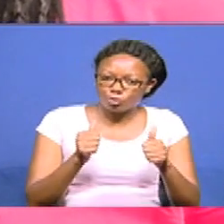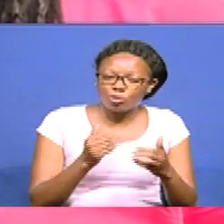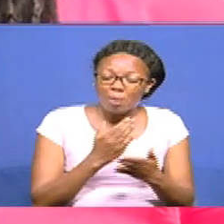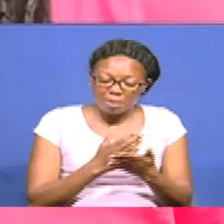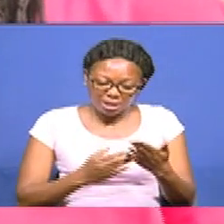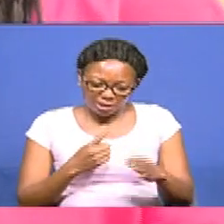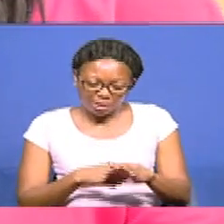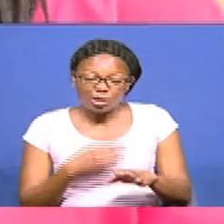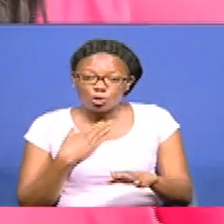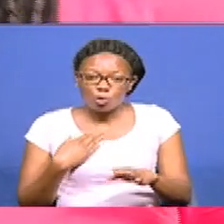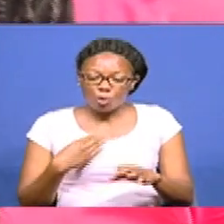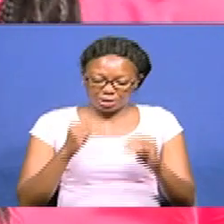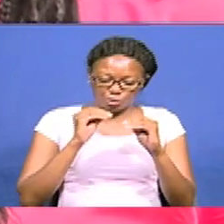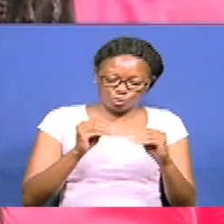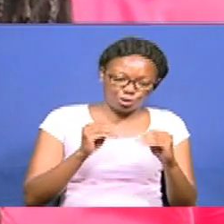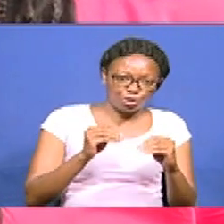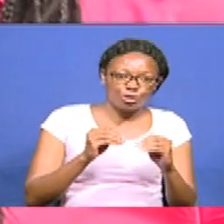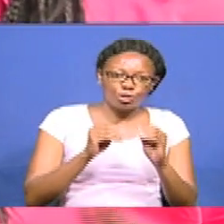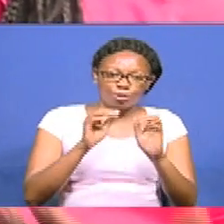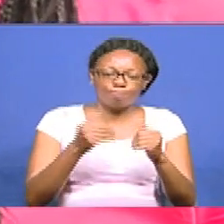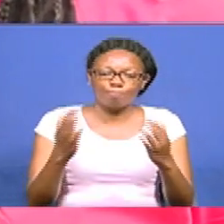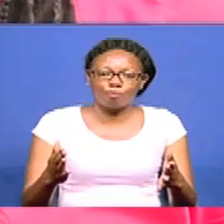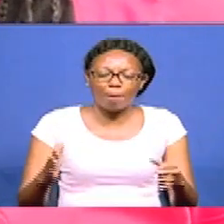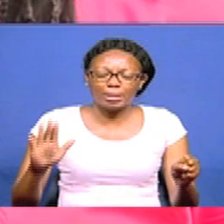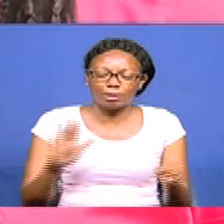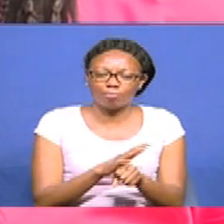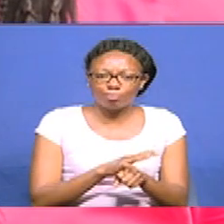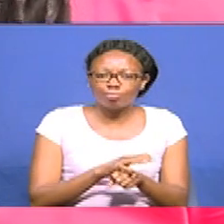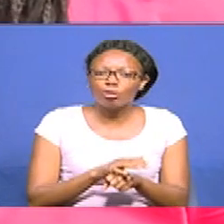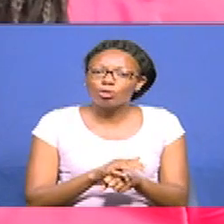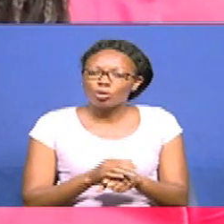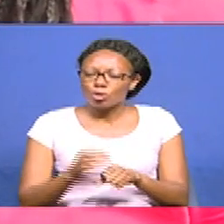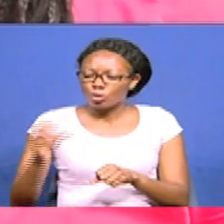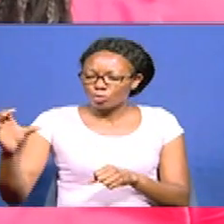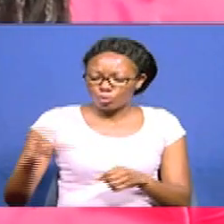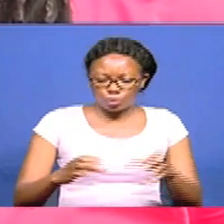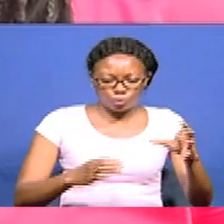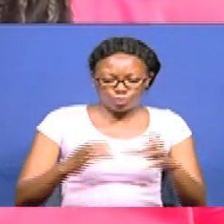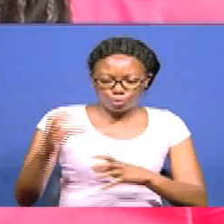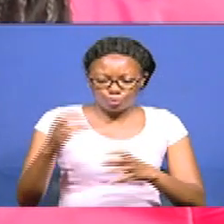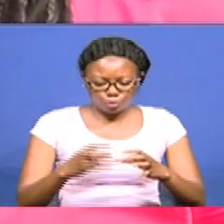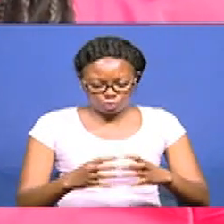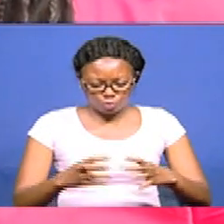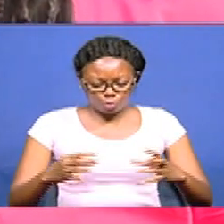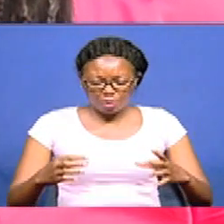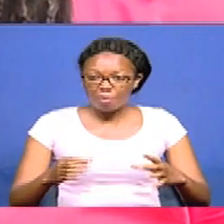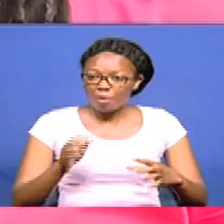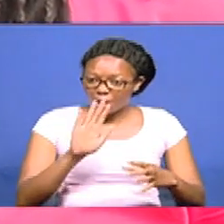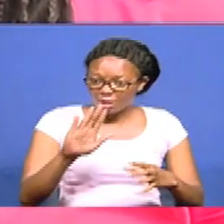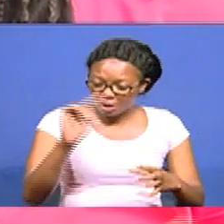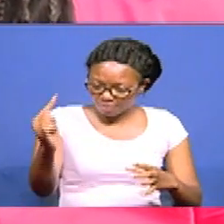mwingine tunataka kufundisha wa farmers wakiwa wengi, tunaitana ile inaitwa field day. Farmers wanakuja hapa na hawa ndio